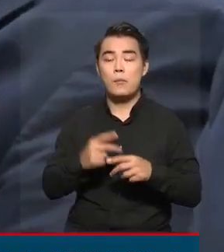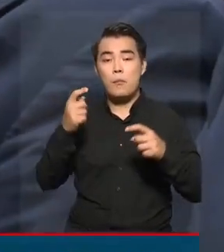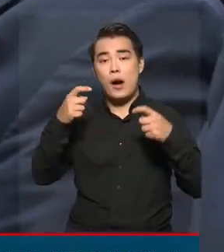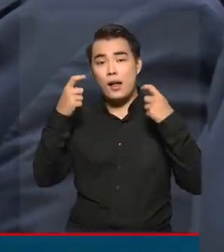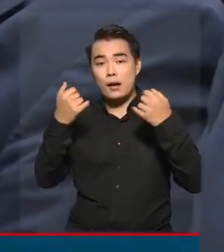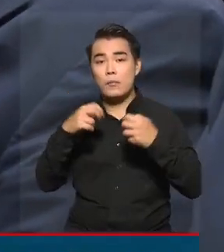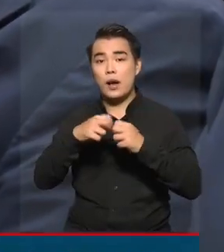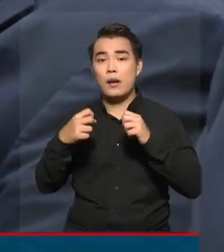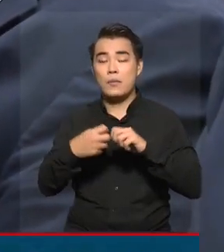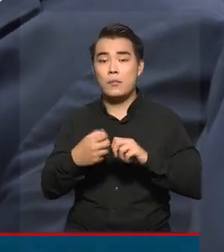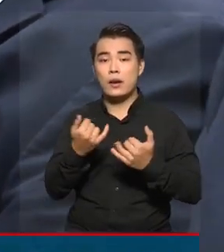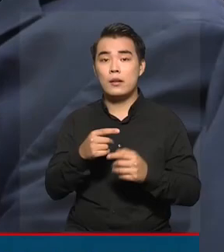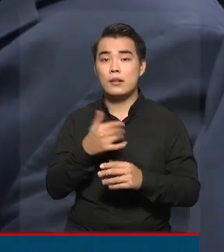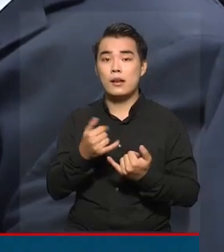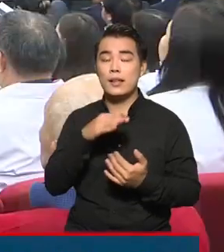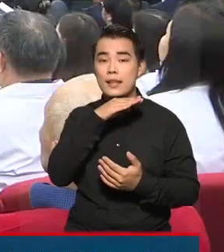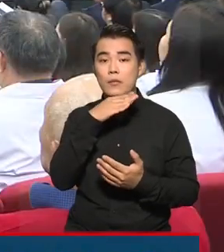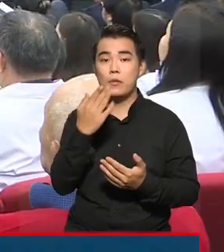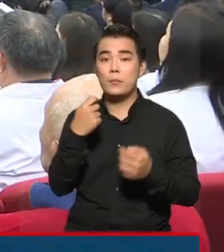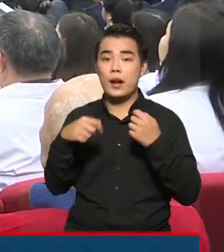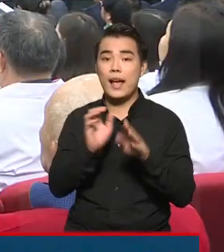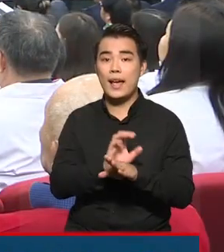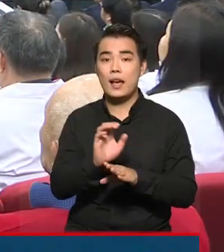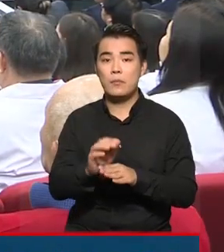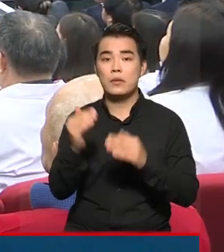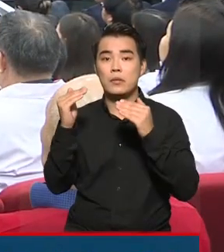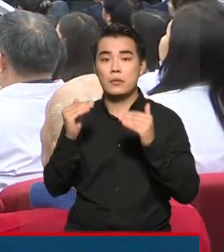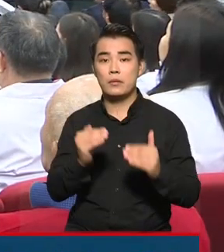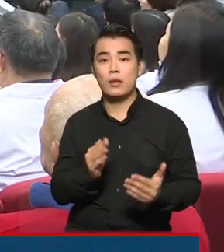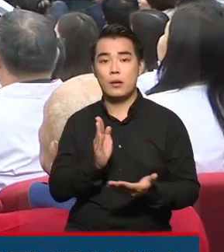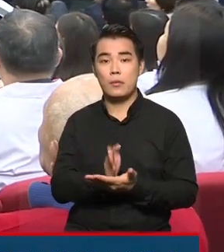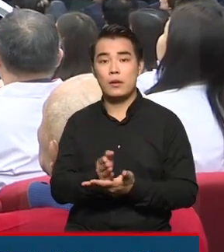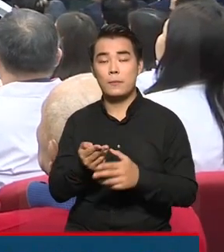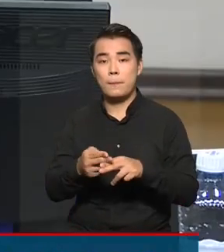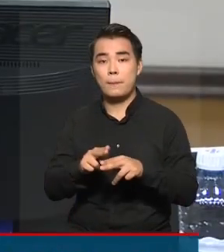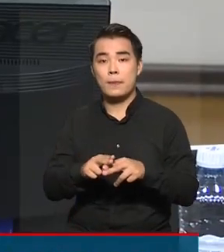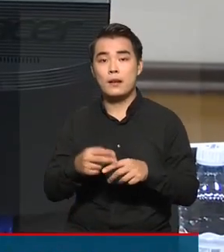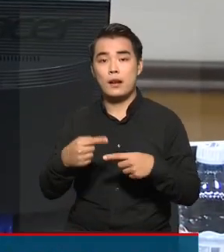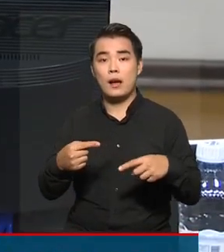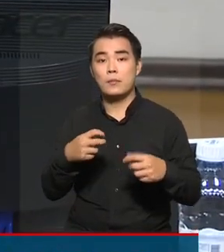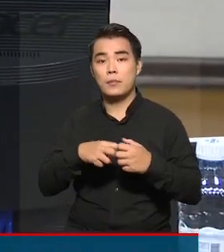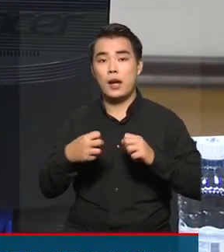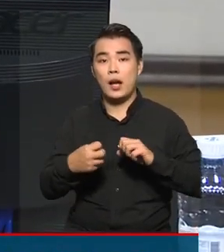өршуіне байланысты ет өнімдерін экспорттау деңгейі төмендеп барады. Мұндай түйткілді мәселелердің алдын алу